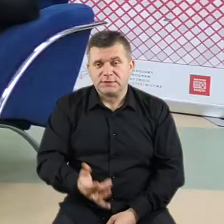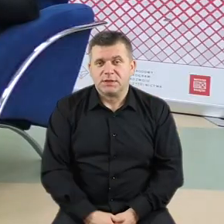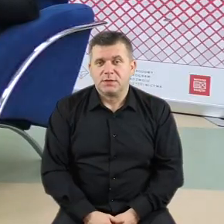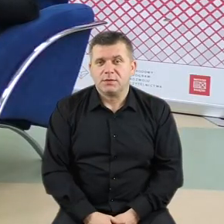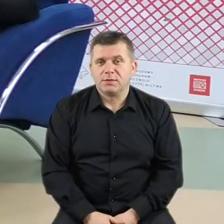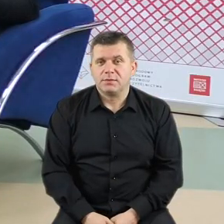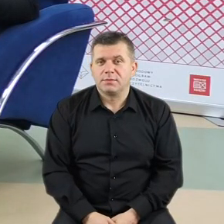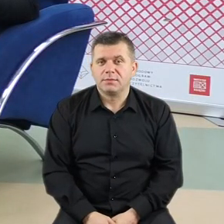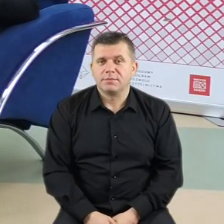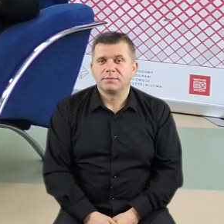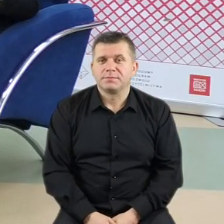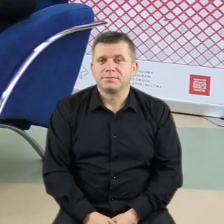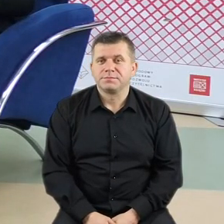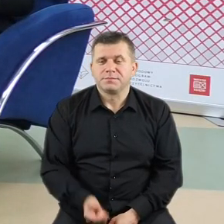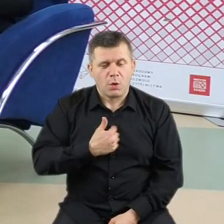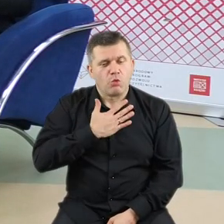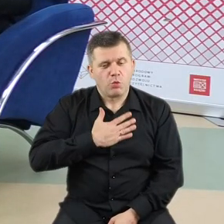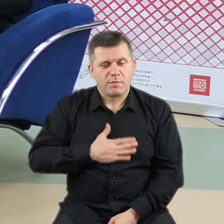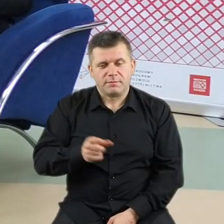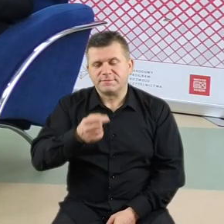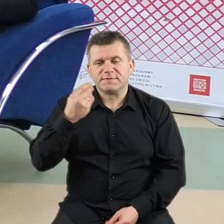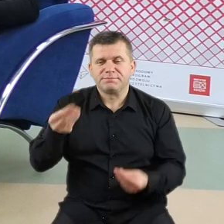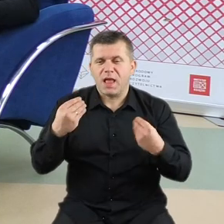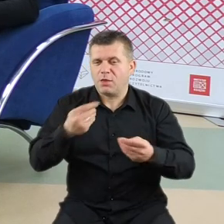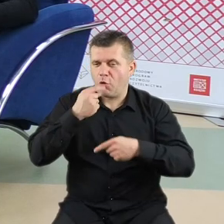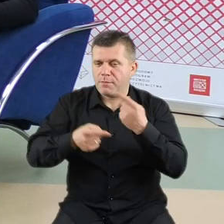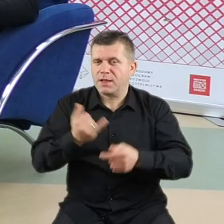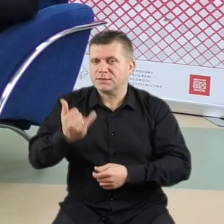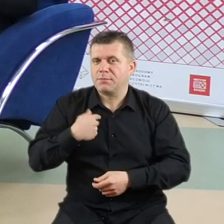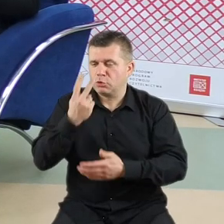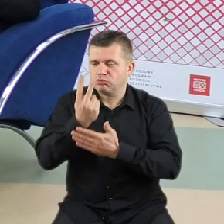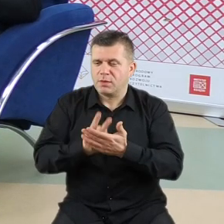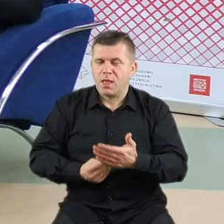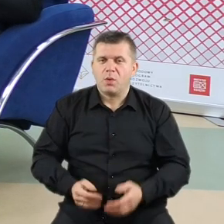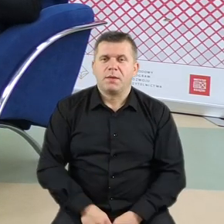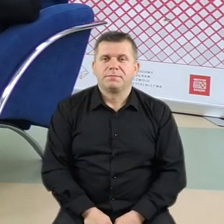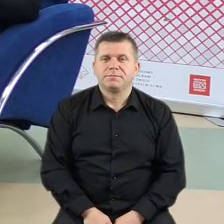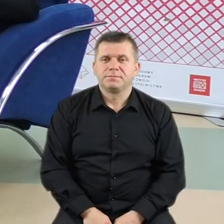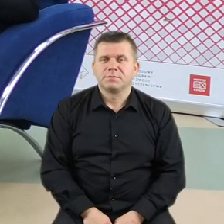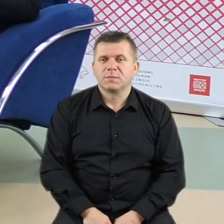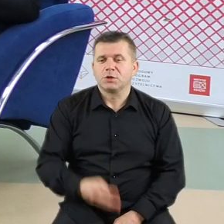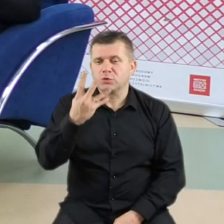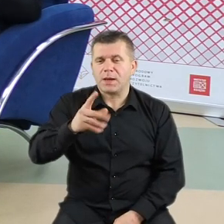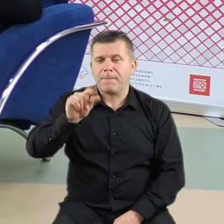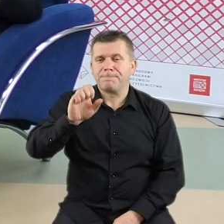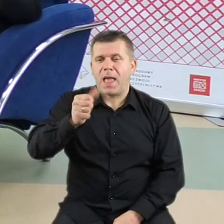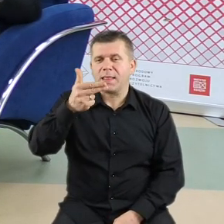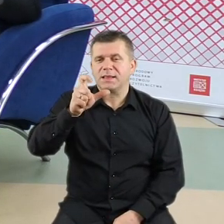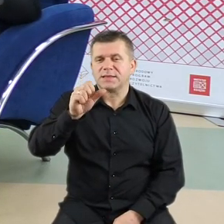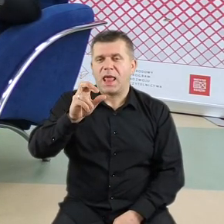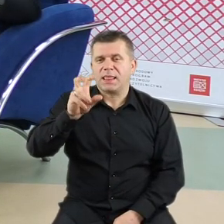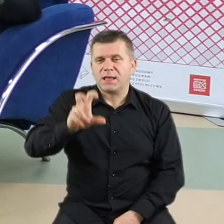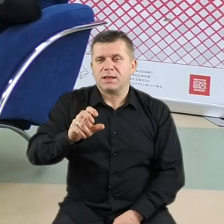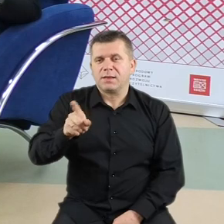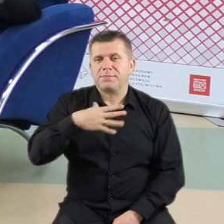Bo przyjacielski język. Uwielbiałam. To była wspaniała opowieść, jako dziecko, jak czytałam. Czterech pancernych, jak czytałam. Oczywiście, to było, oczywiście.